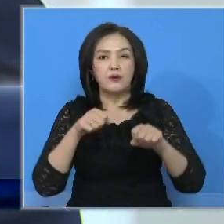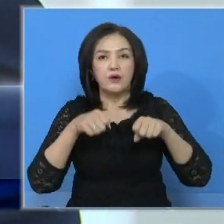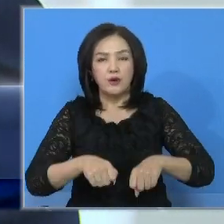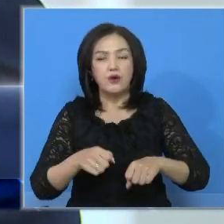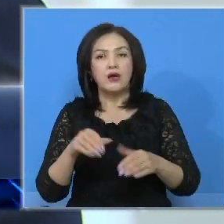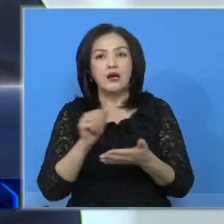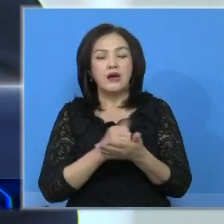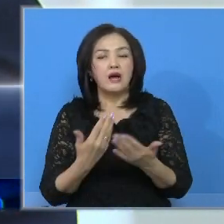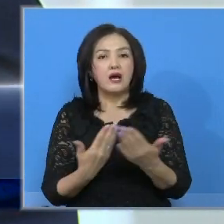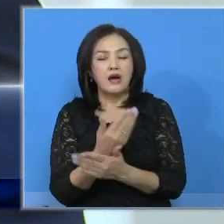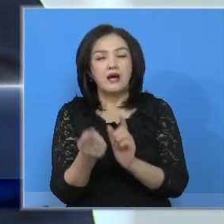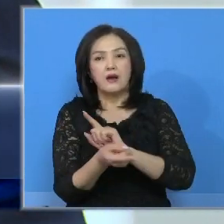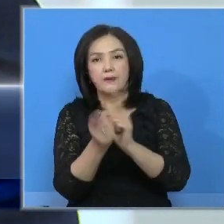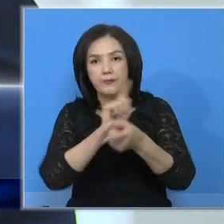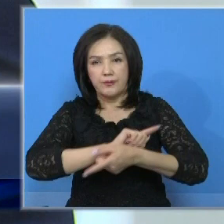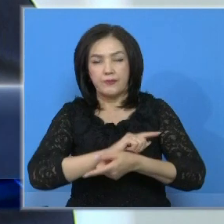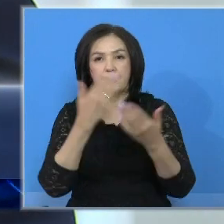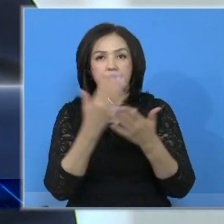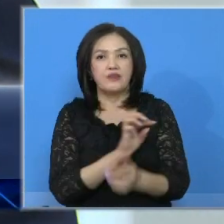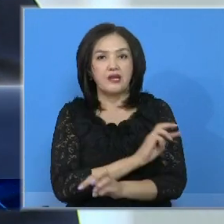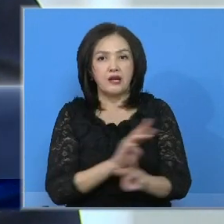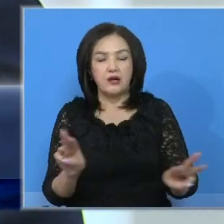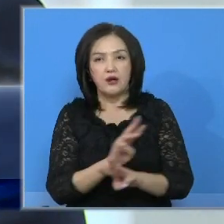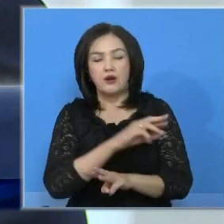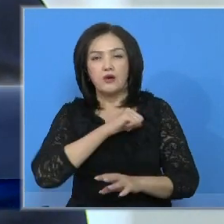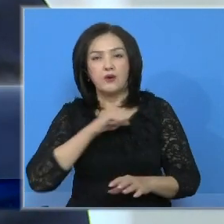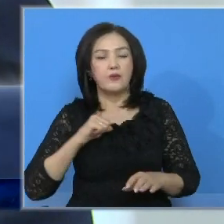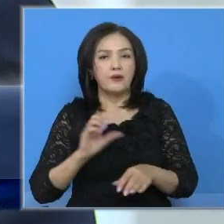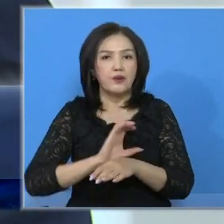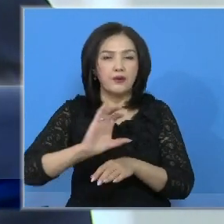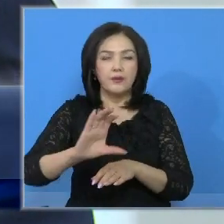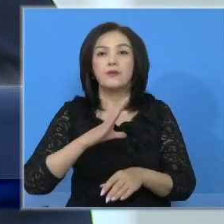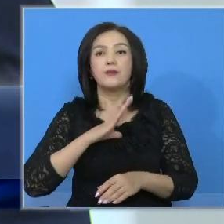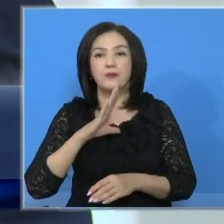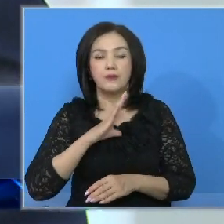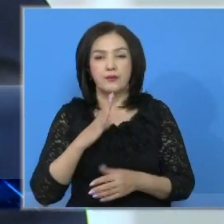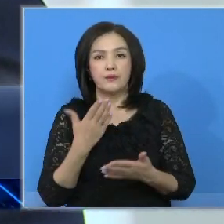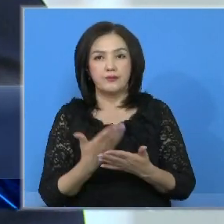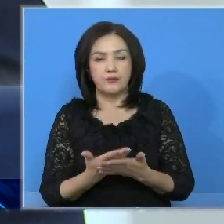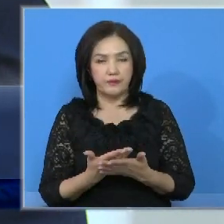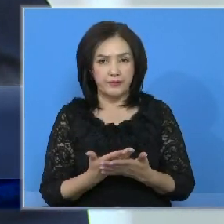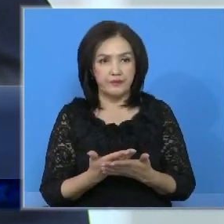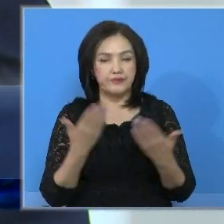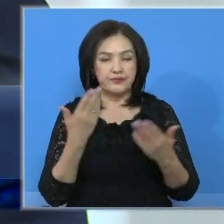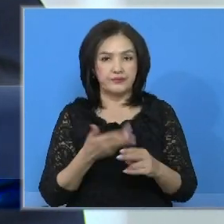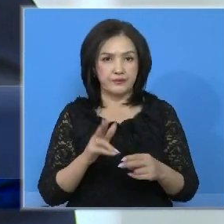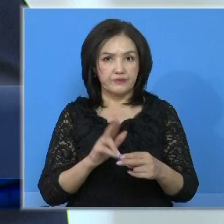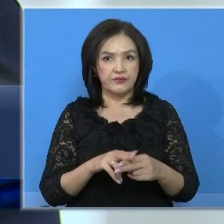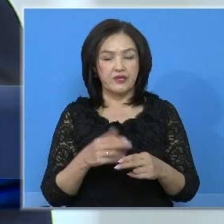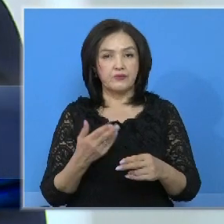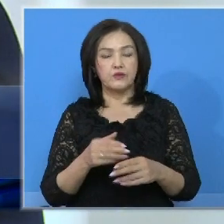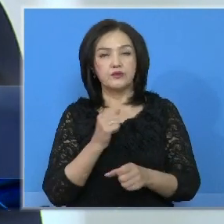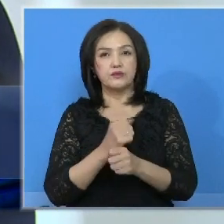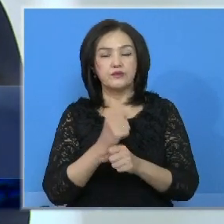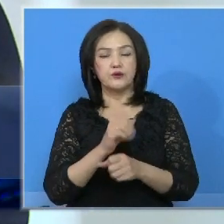актілерді қайта өзгерту үшін бүгінгі таңда министрлікке өзіміздің ұсыныстарымызды жолдап қойып отырмыз. Енді бұл жұмыс ары